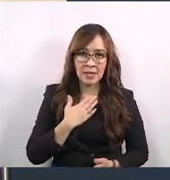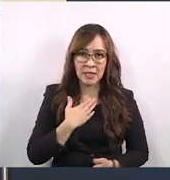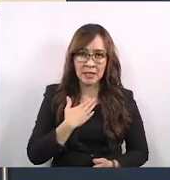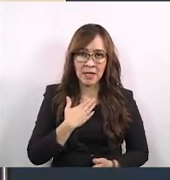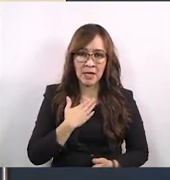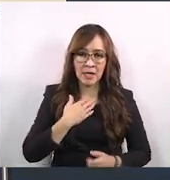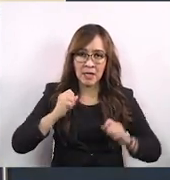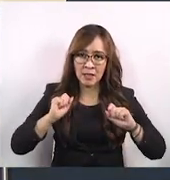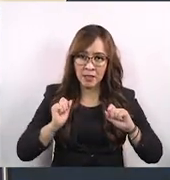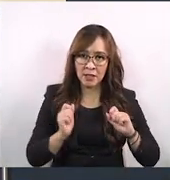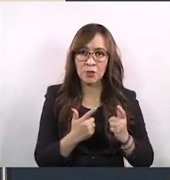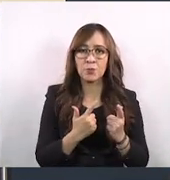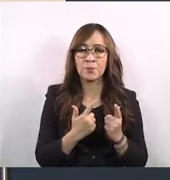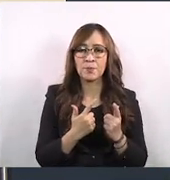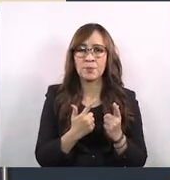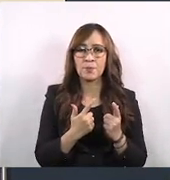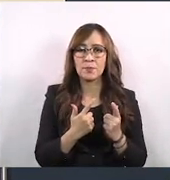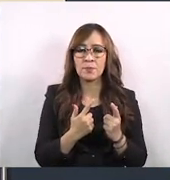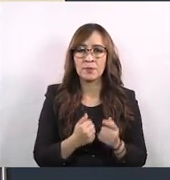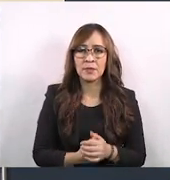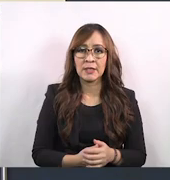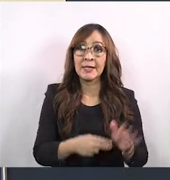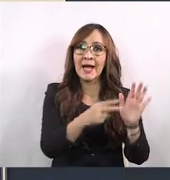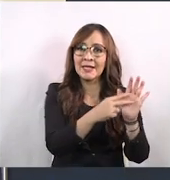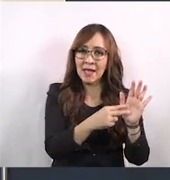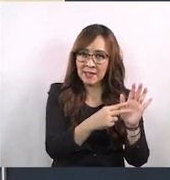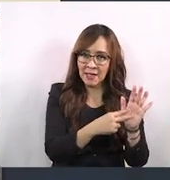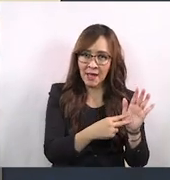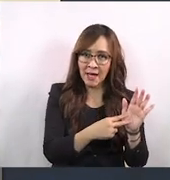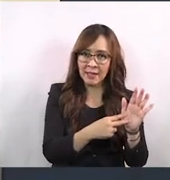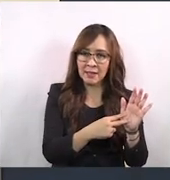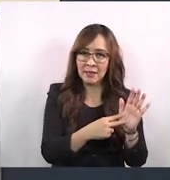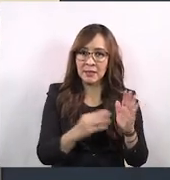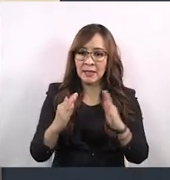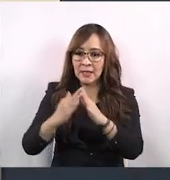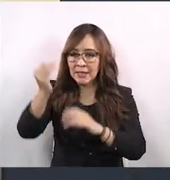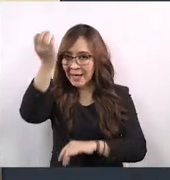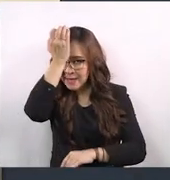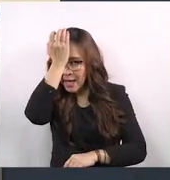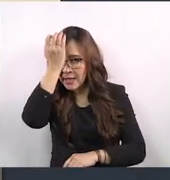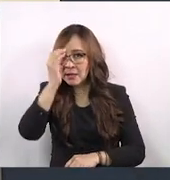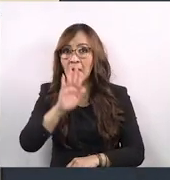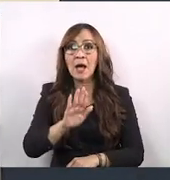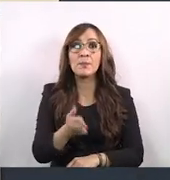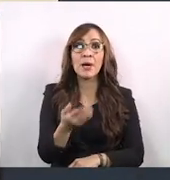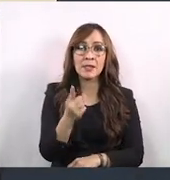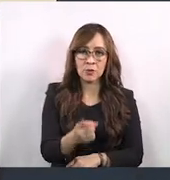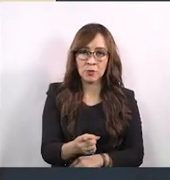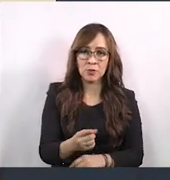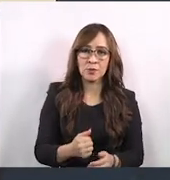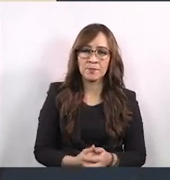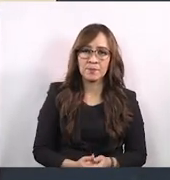Hai saya menjalani kehidupan sesuai dengan nilai-nilai kerajaan nilai-nilai kerajaan itu apa